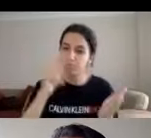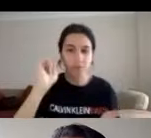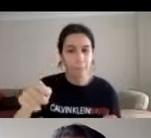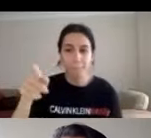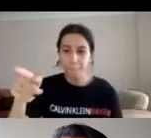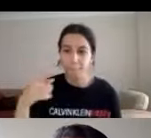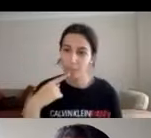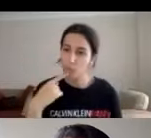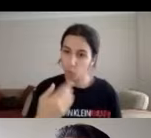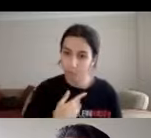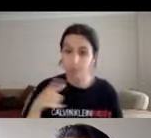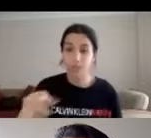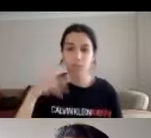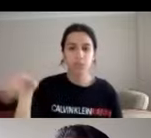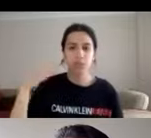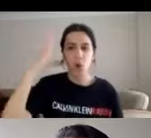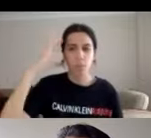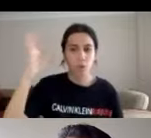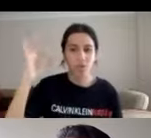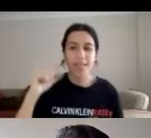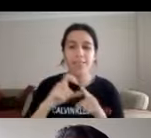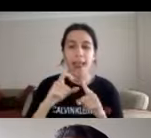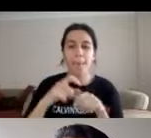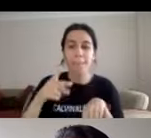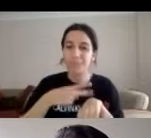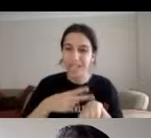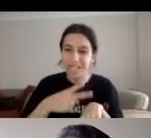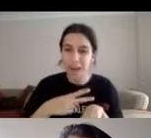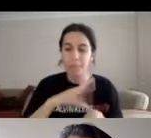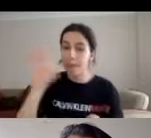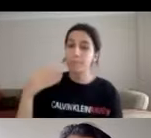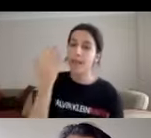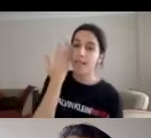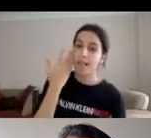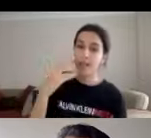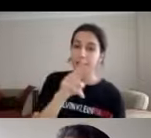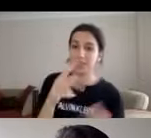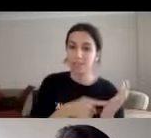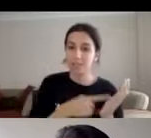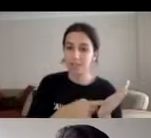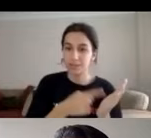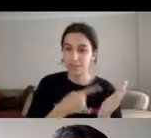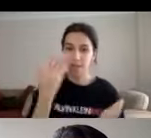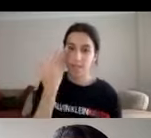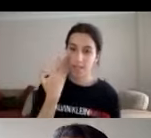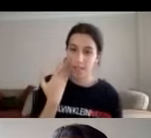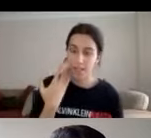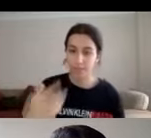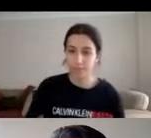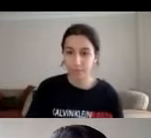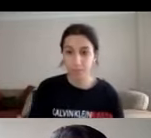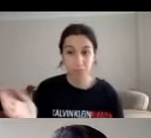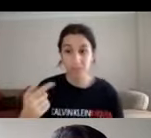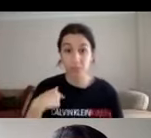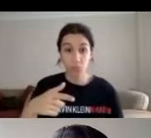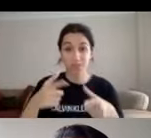işte profesyonel deneyim tasarımcıları, ürün tasarımcıların izlemesini istiyorum. O ayıla bayıla çok paralar harcayarak geliştirdiğiniz